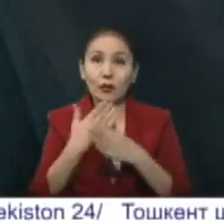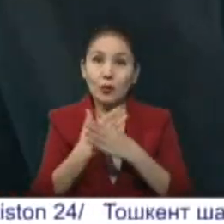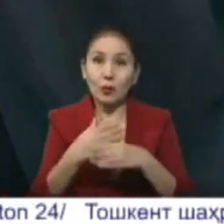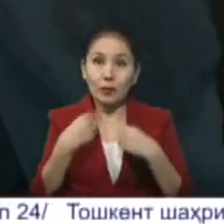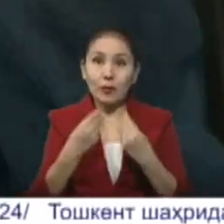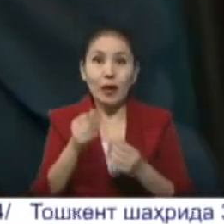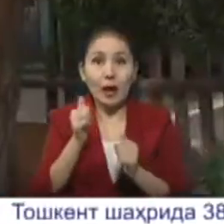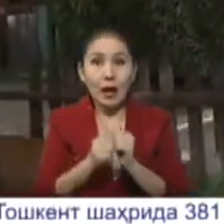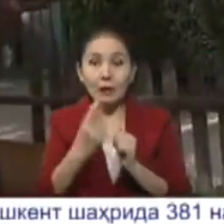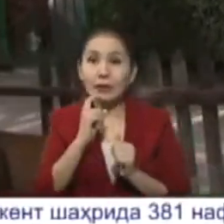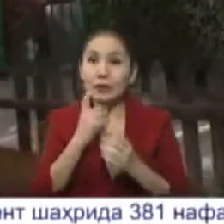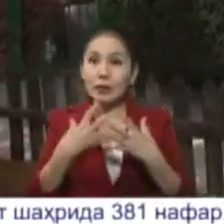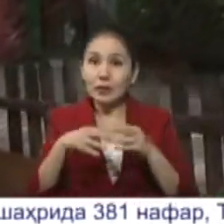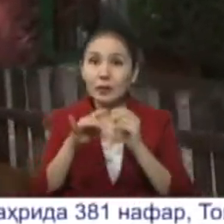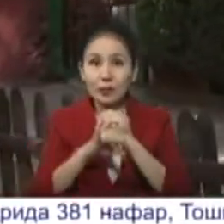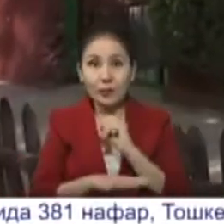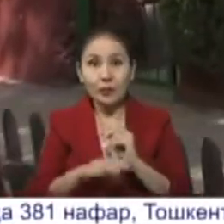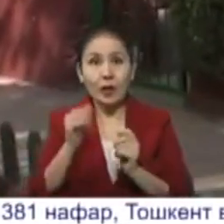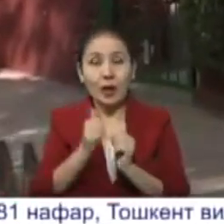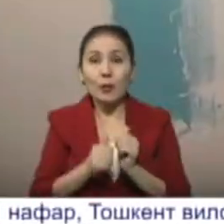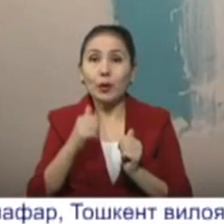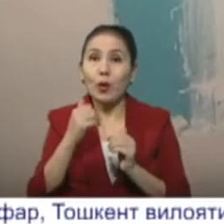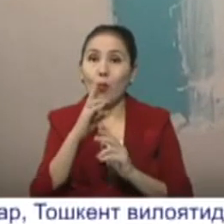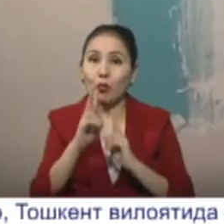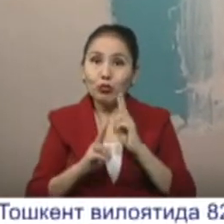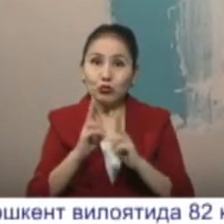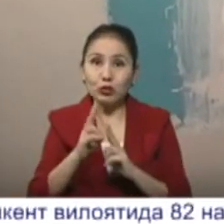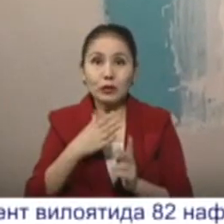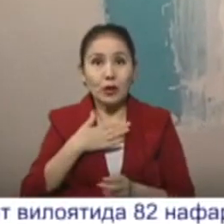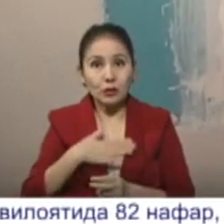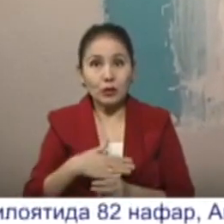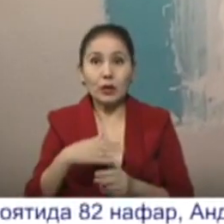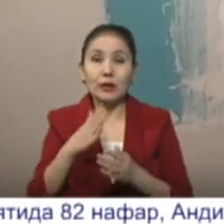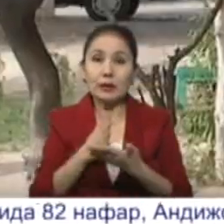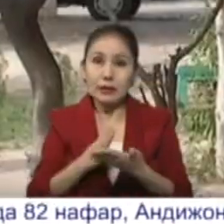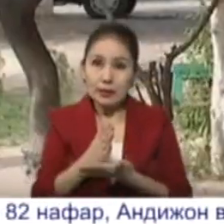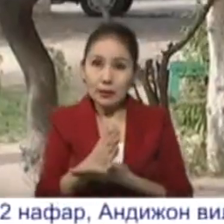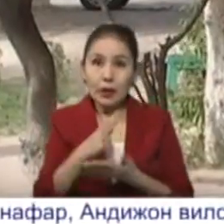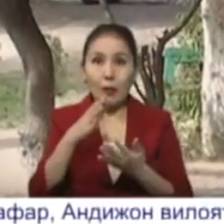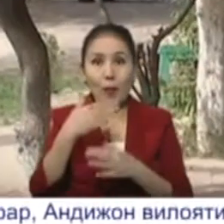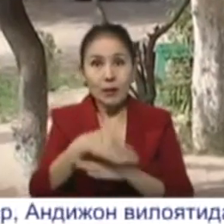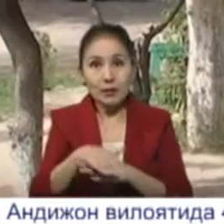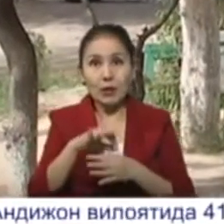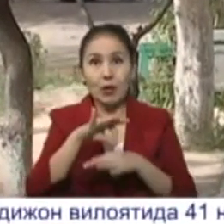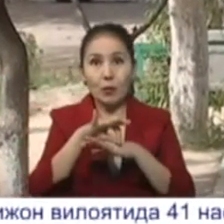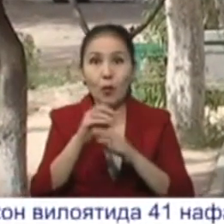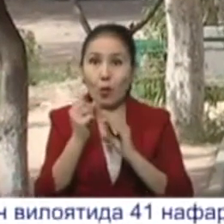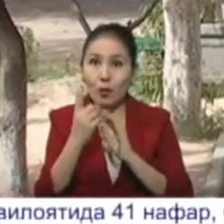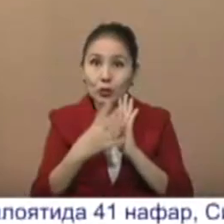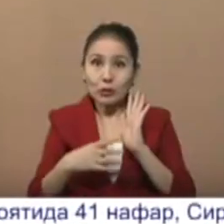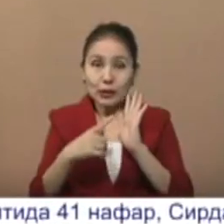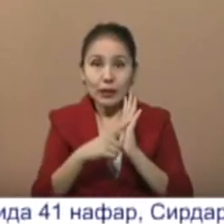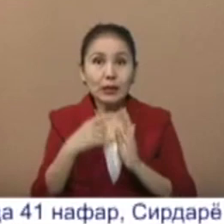bir ehtiyojmand oilaga yetib borishi, har bir murojaat o'z vaqtida qanoatlantirilishi tizimli va manzilli shaklda olib borilmoqda.